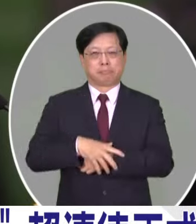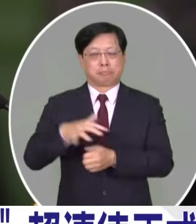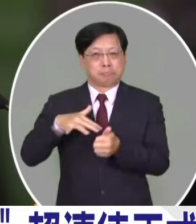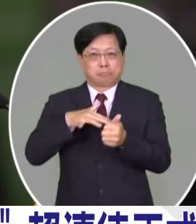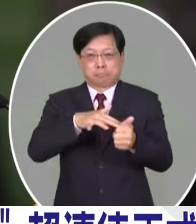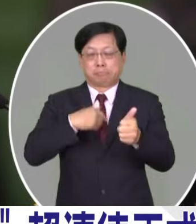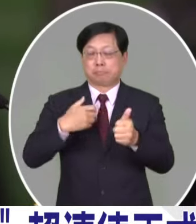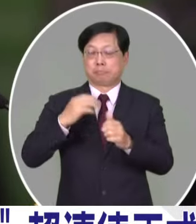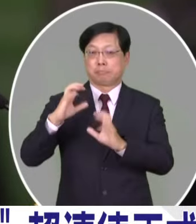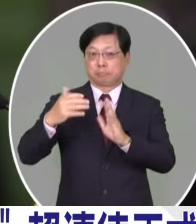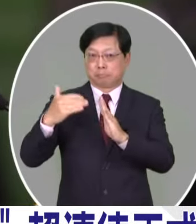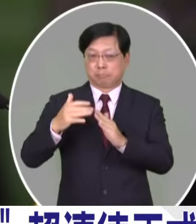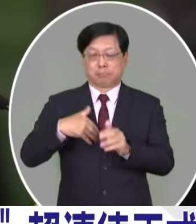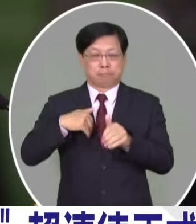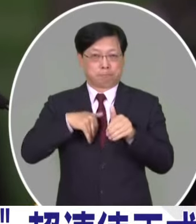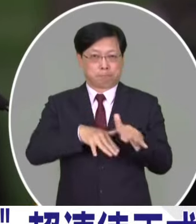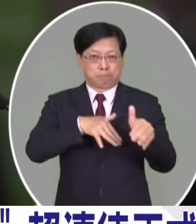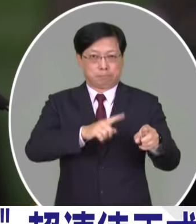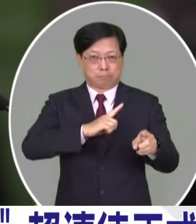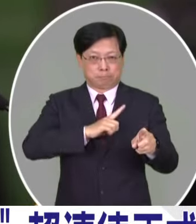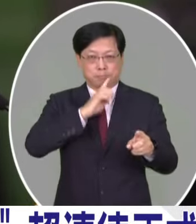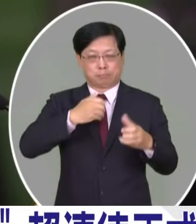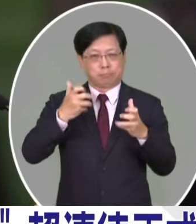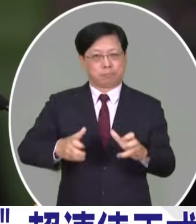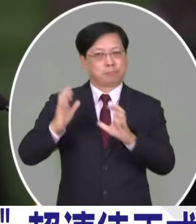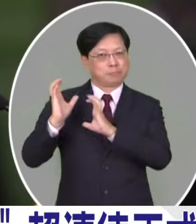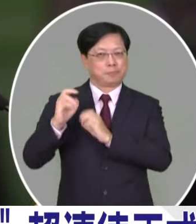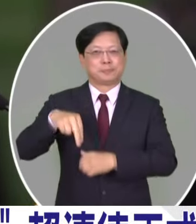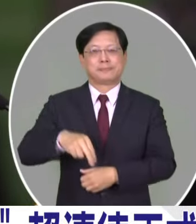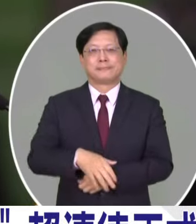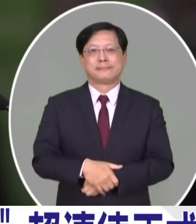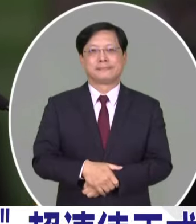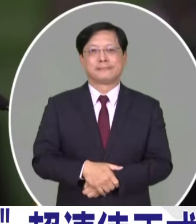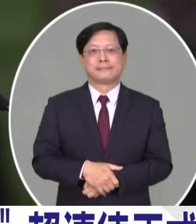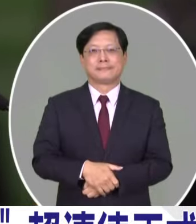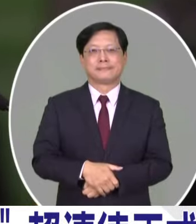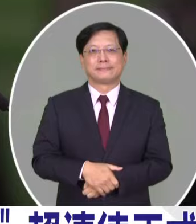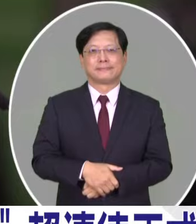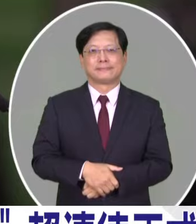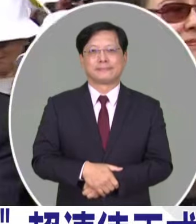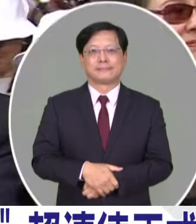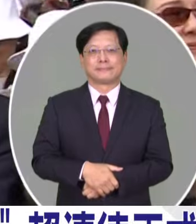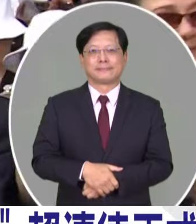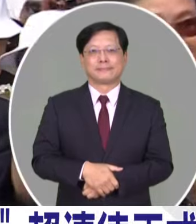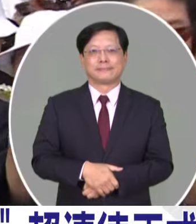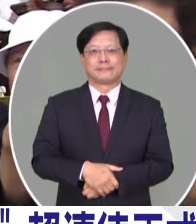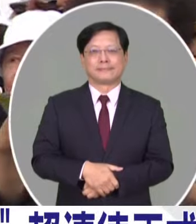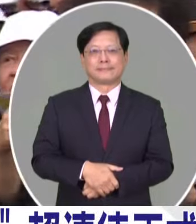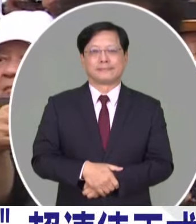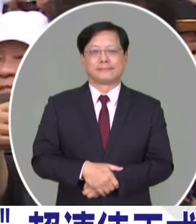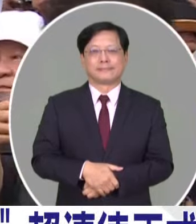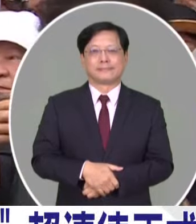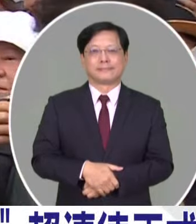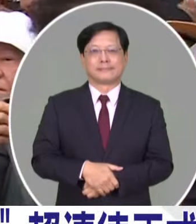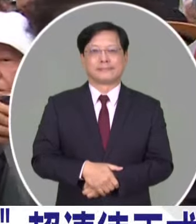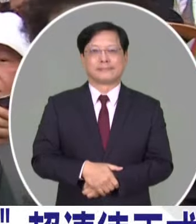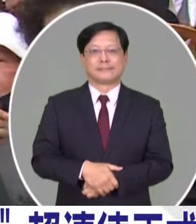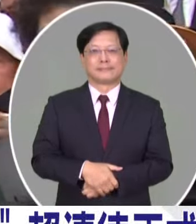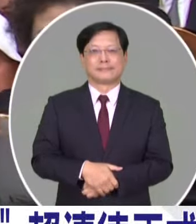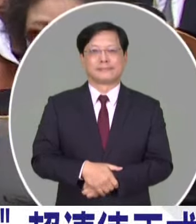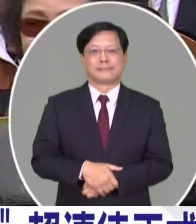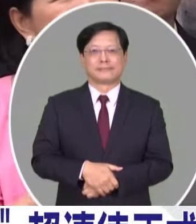家勇往前进的重责大任。 总统赖清德正式宣布就职，掌舵台湾持